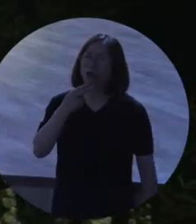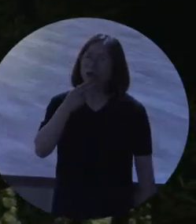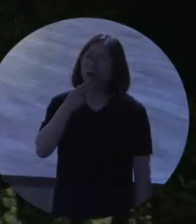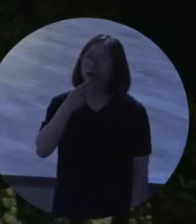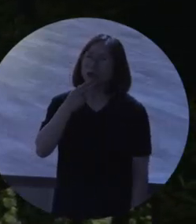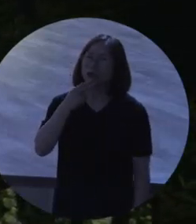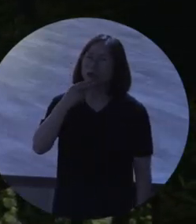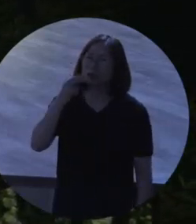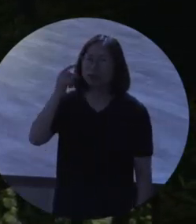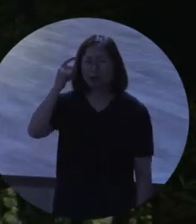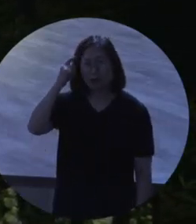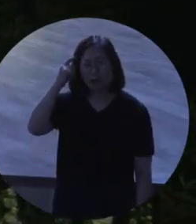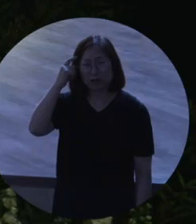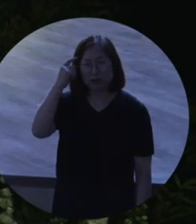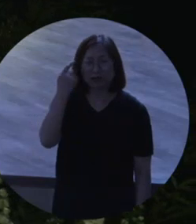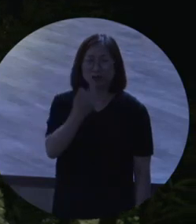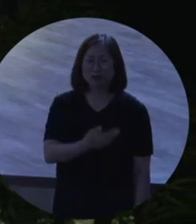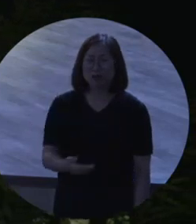않는지.